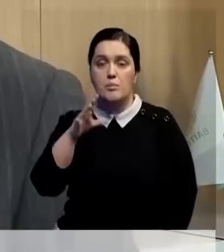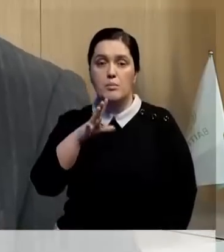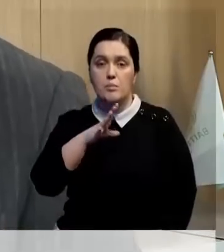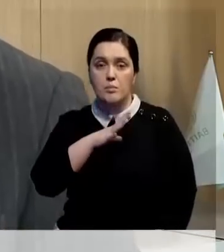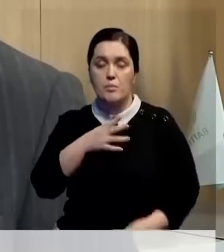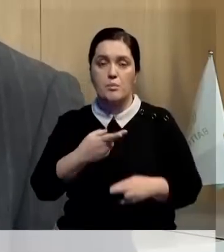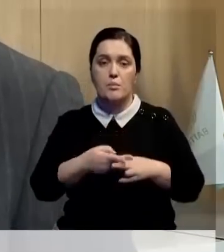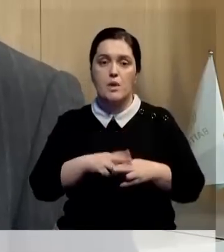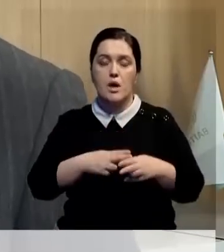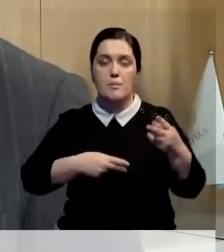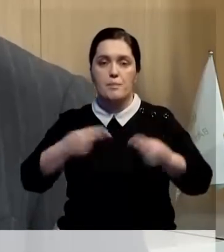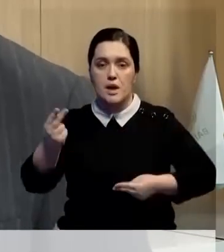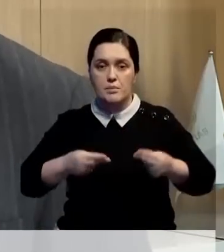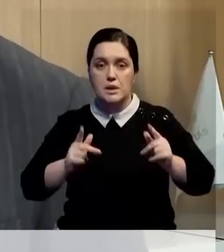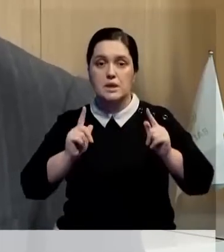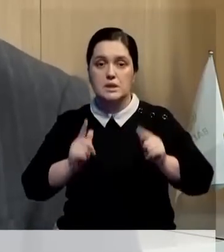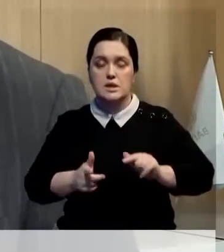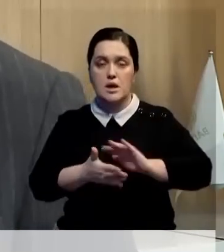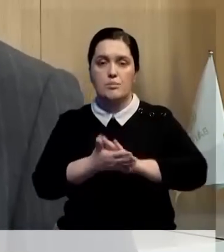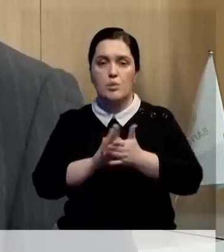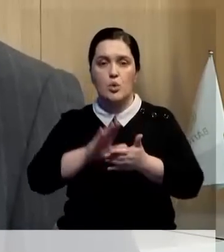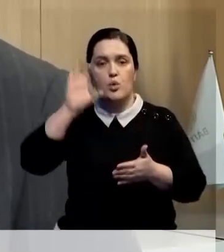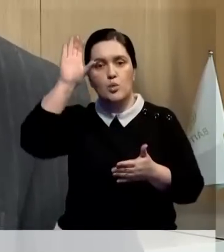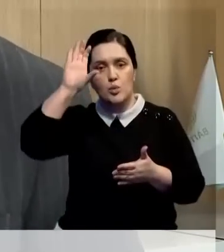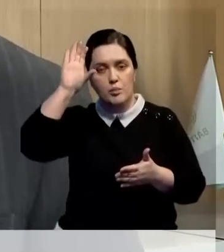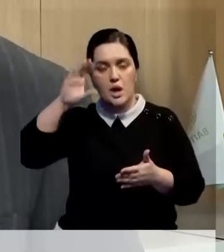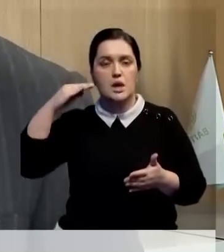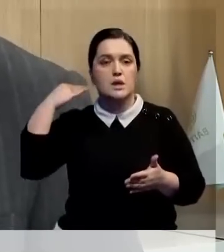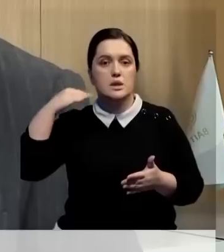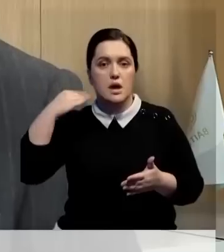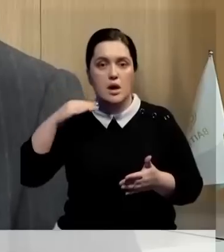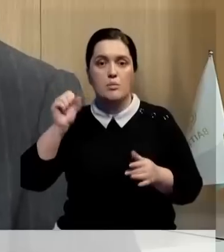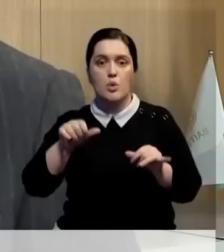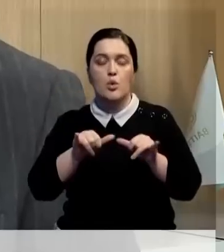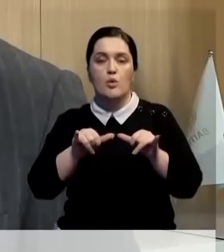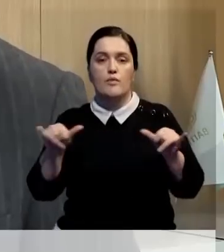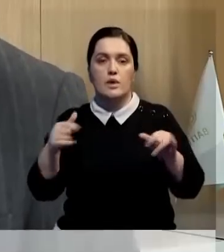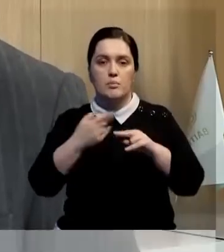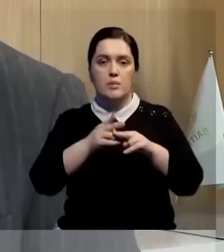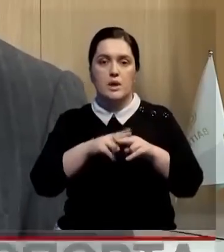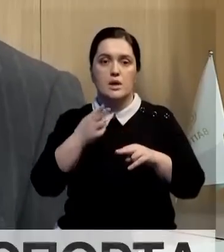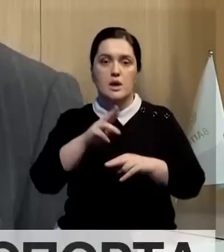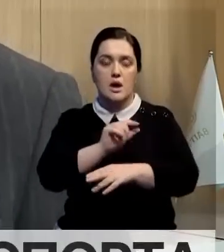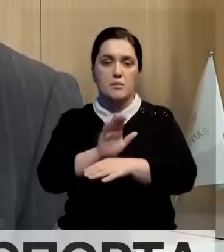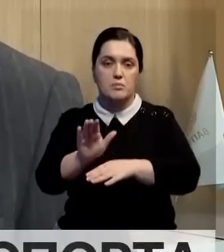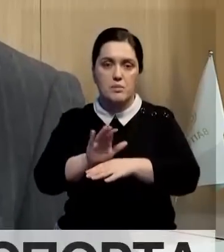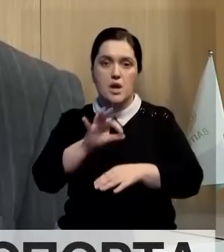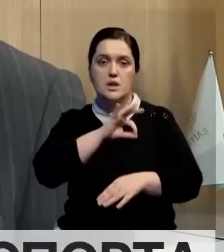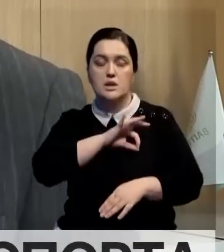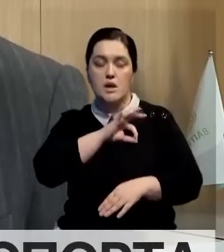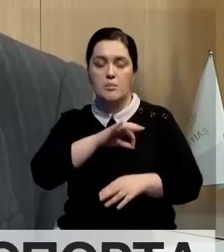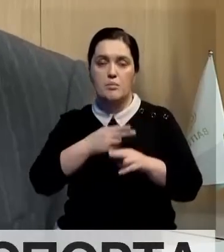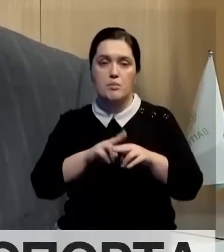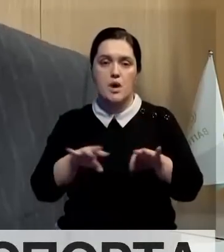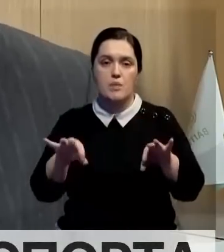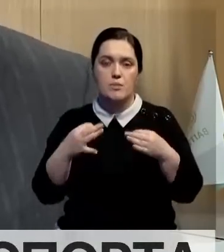подписанные соглашения с коммерческими банками Узбекистана и Таджикистана, позволяющие увеличить объем экспорта для наших экспортеров с использованием аккредитивной